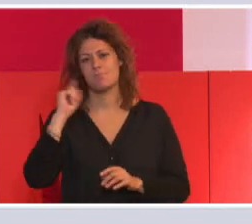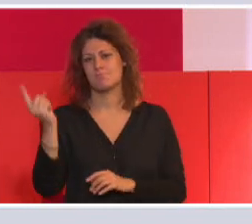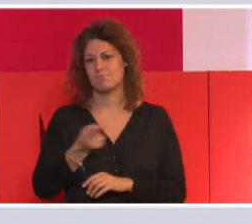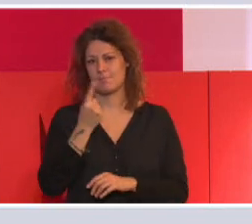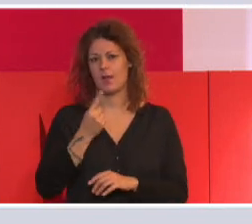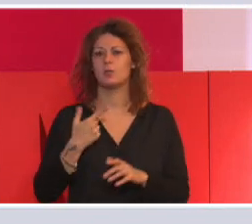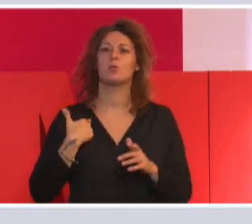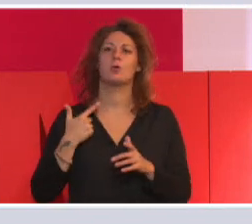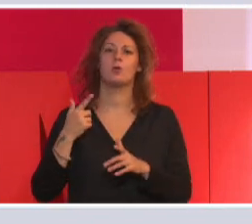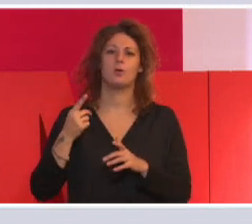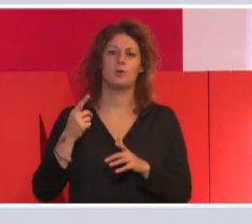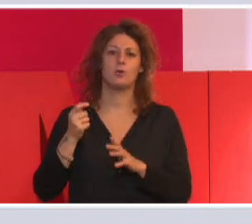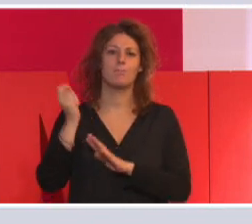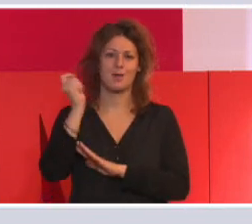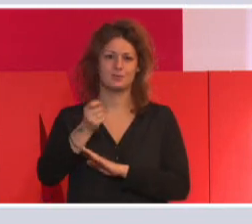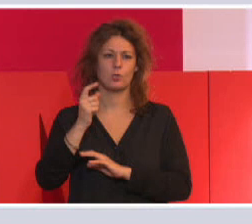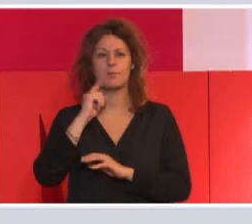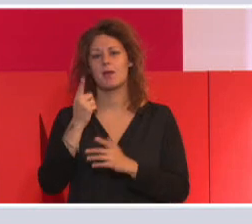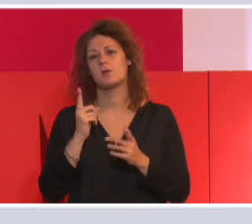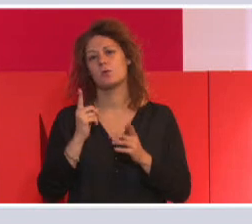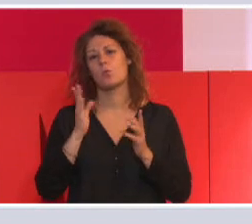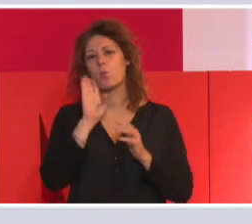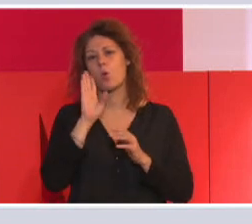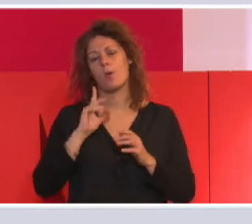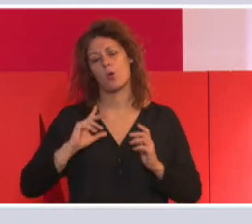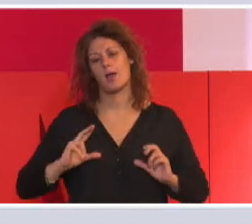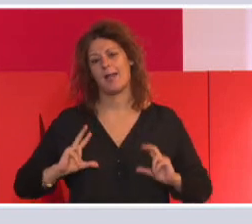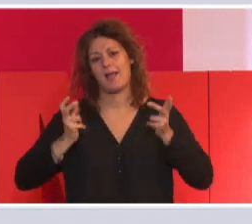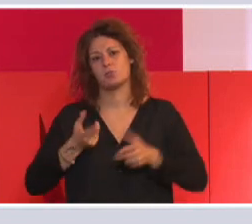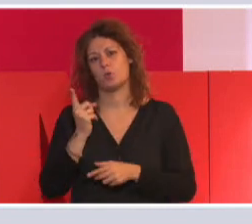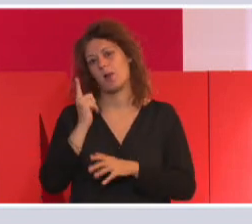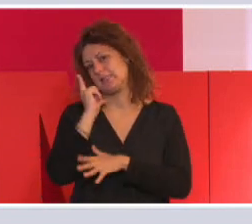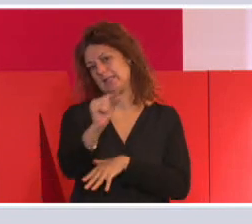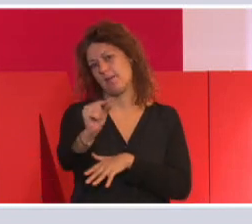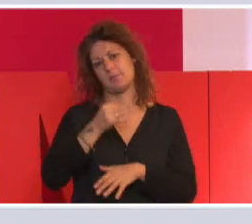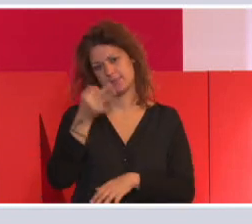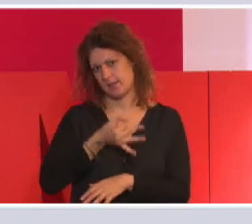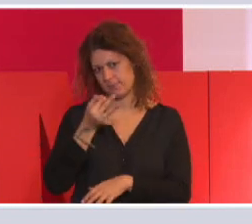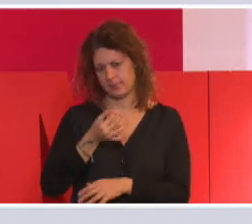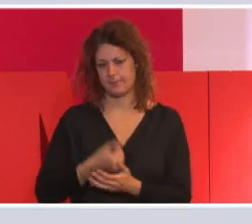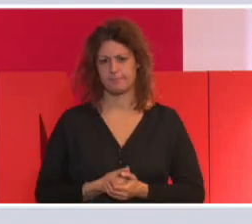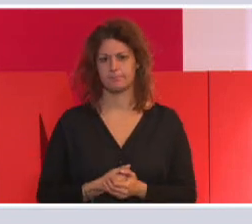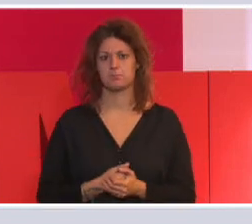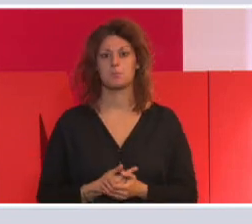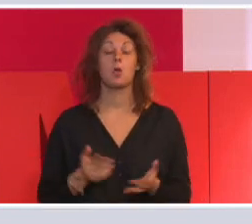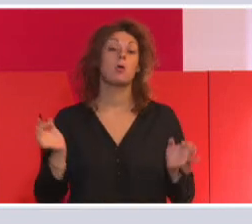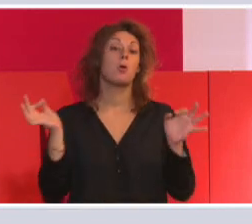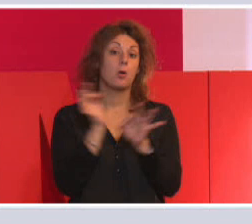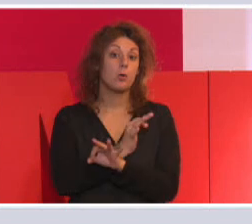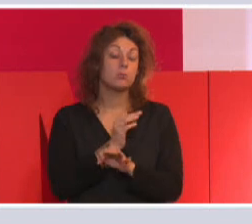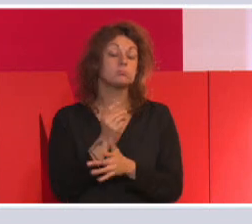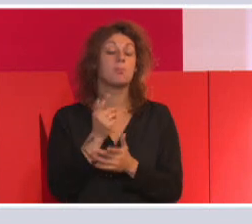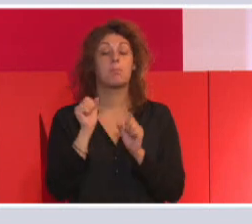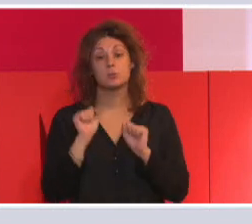avvicinarci a qualcosa di pericoloso è possibile però anche avere un condizionamento positivo cioè con lo stesso meccanismo